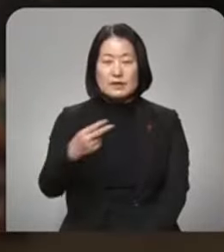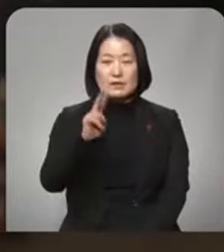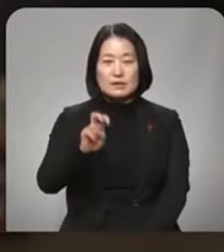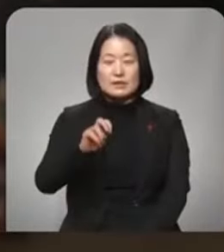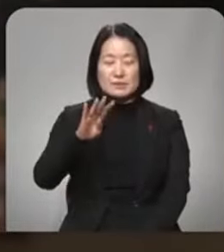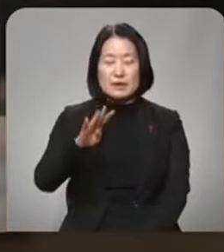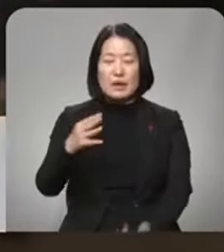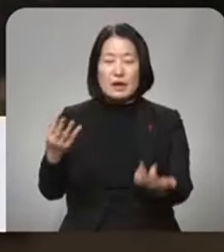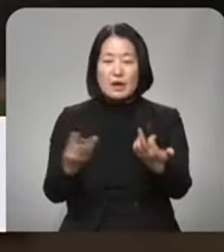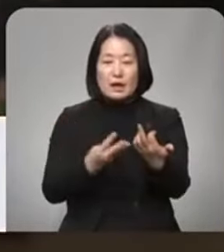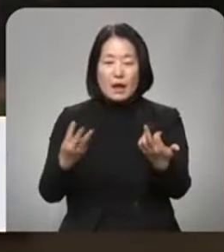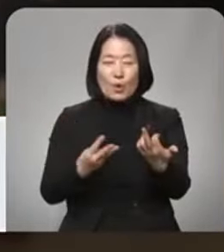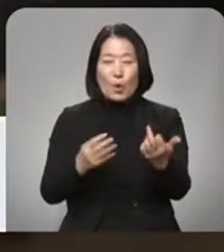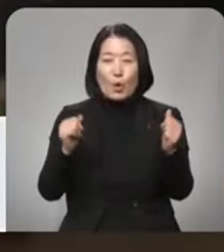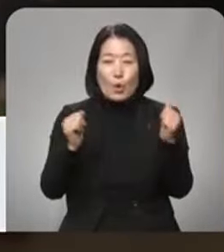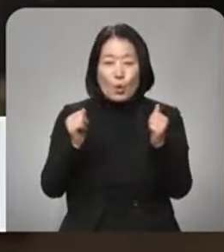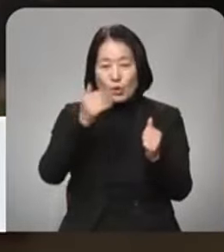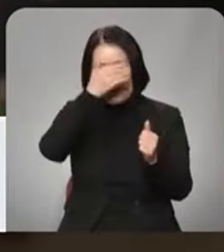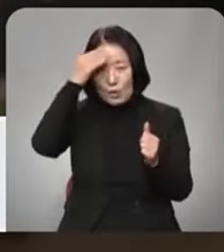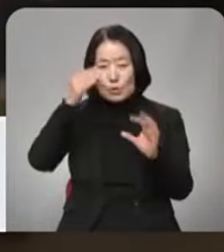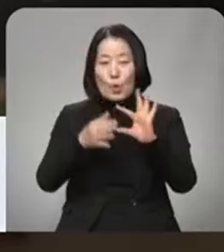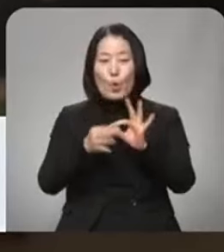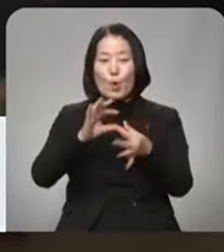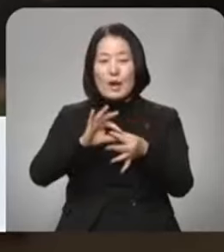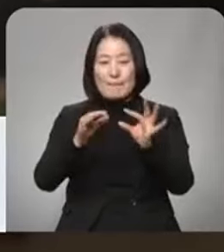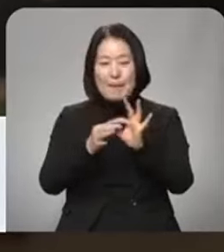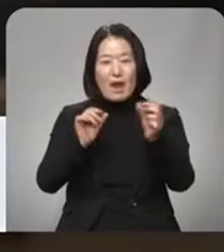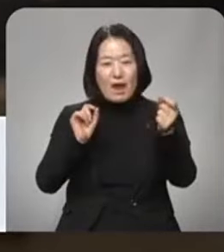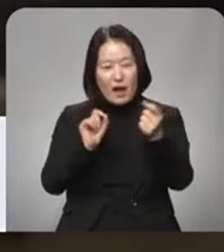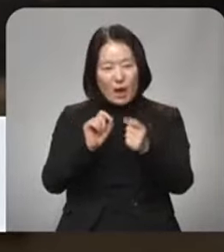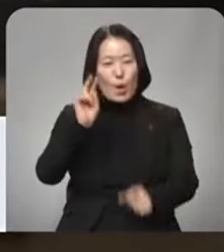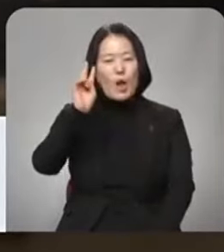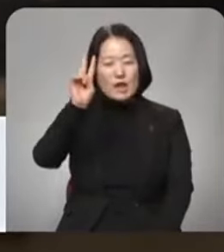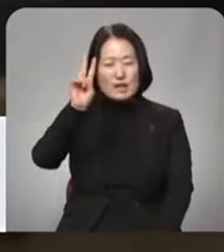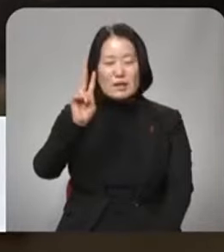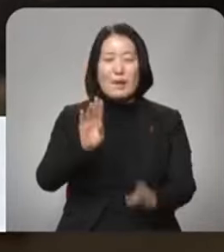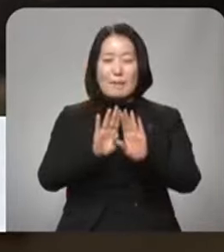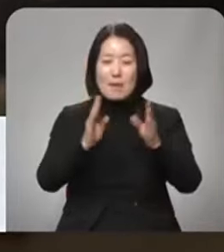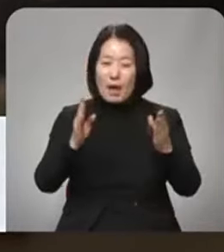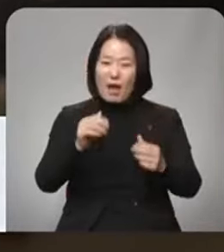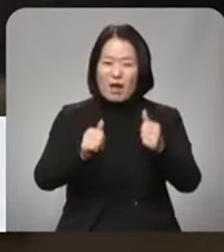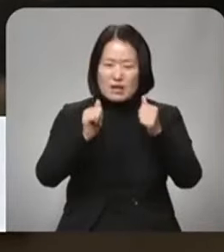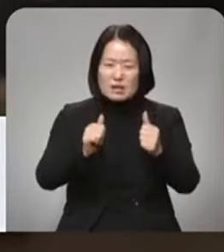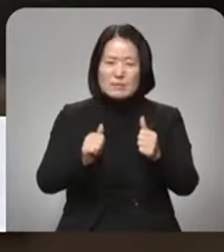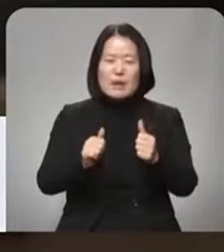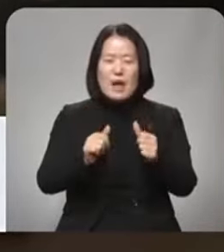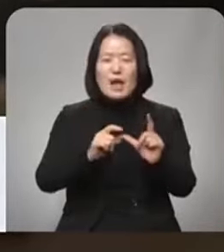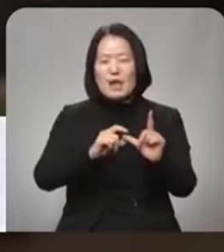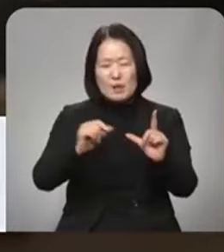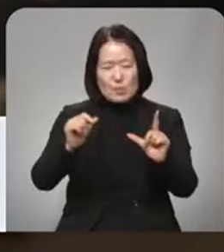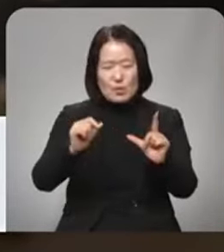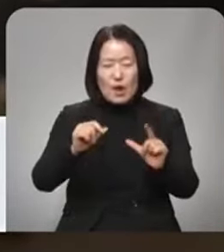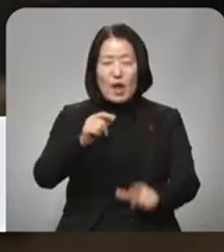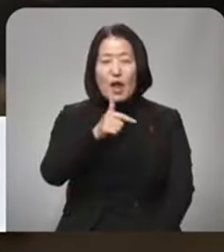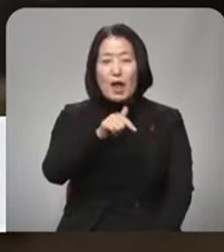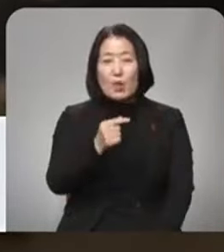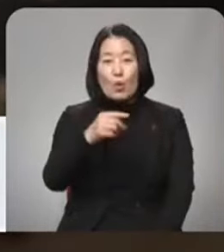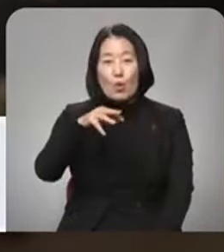2024 강원 동계 청소년 올림픽 개막을 이틀 앞두고 경기 진행요원 일부가 노로바이러스 확진 판정을